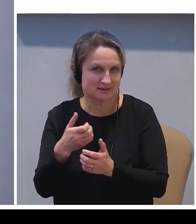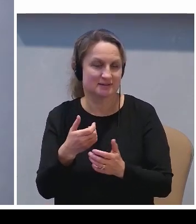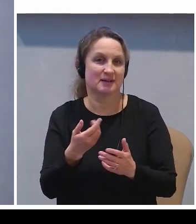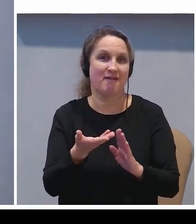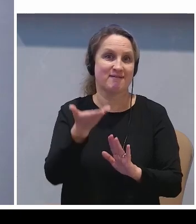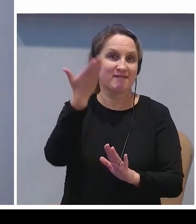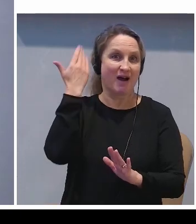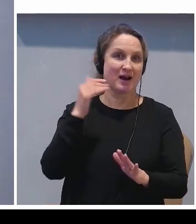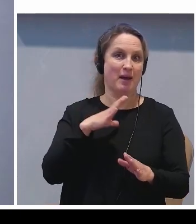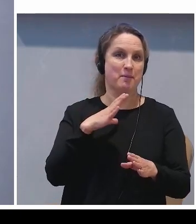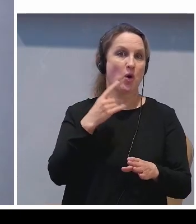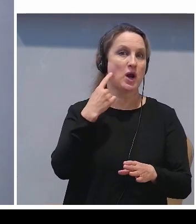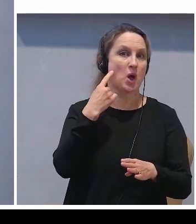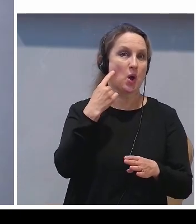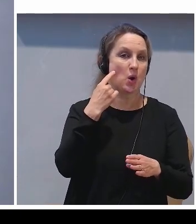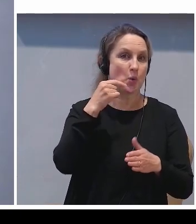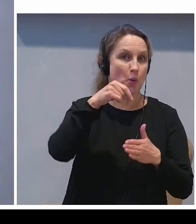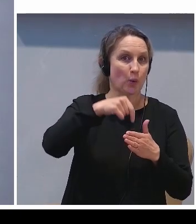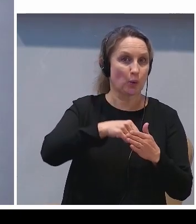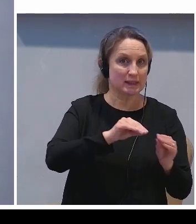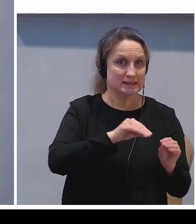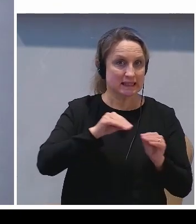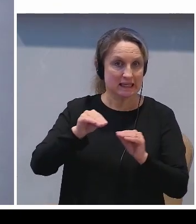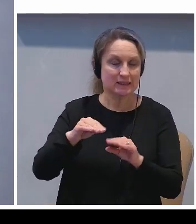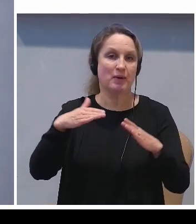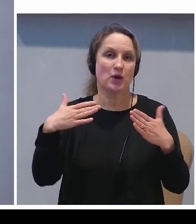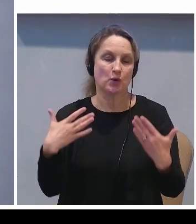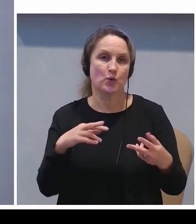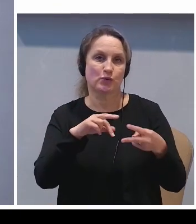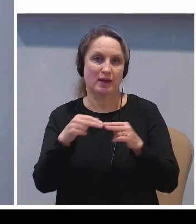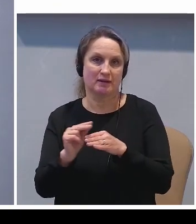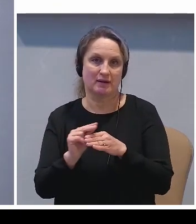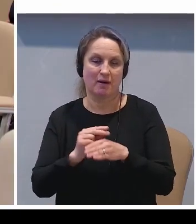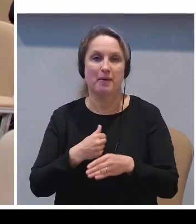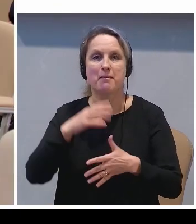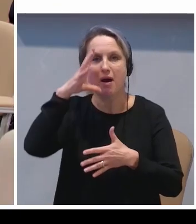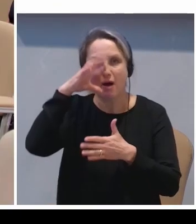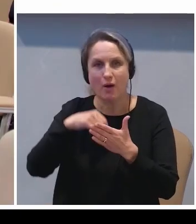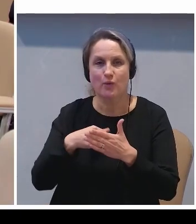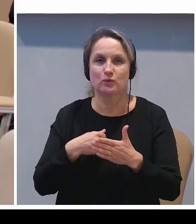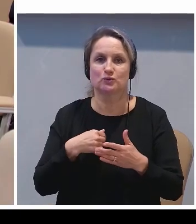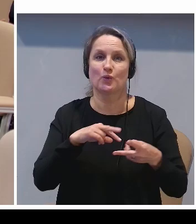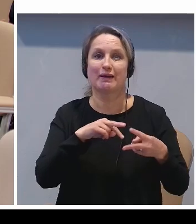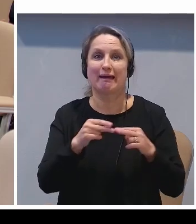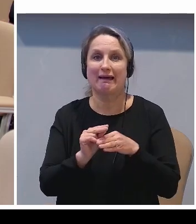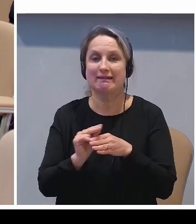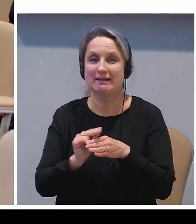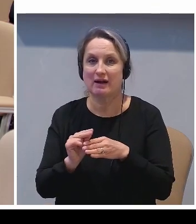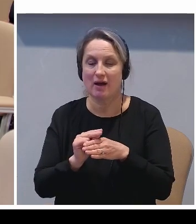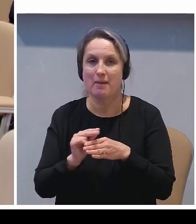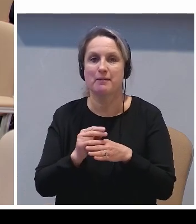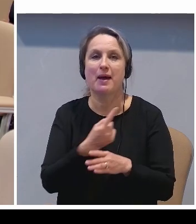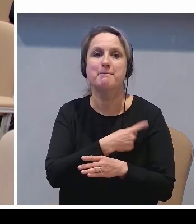ja nüüd geneetiliseks teraapiaks. Ma usun, et geneetiline teraapia muudab